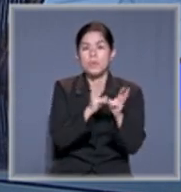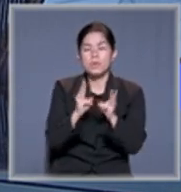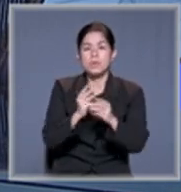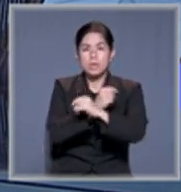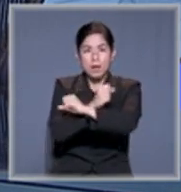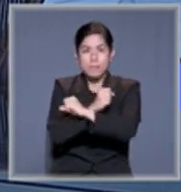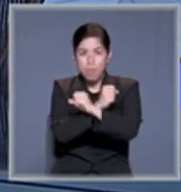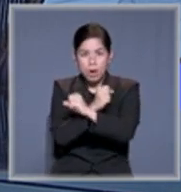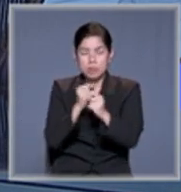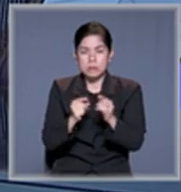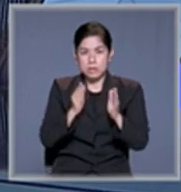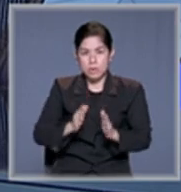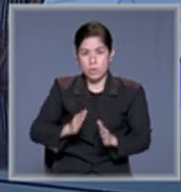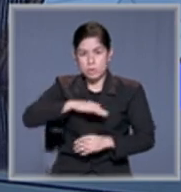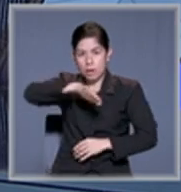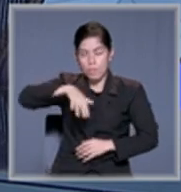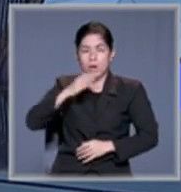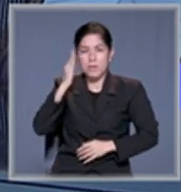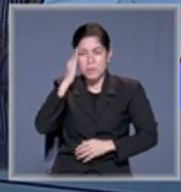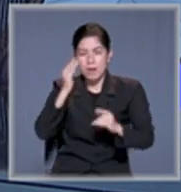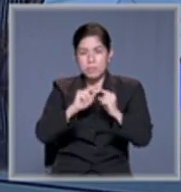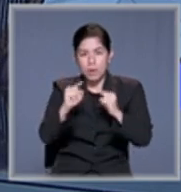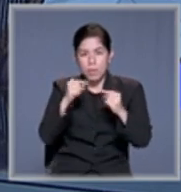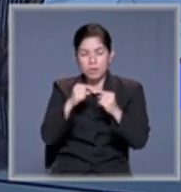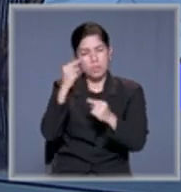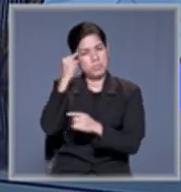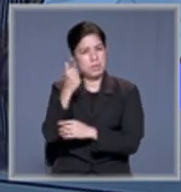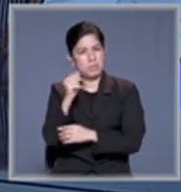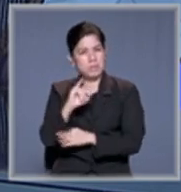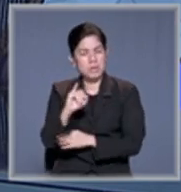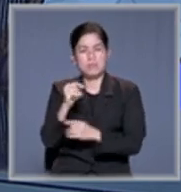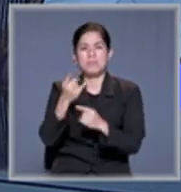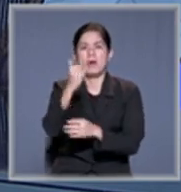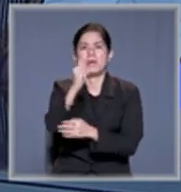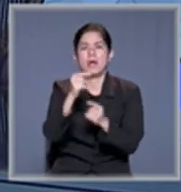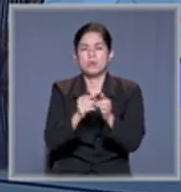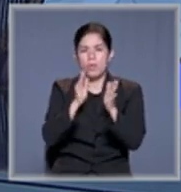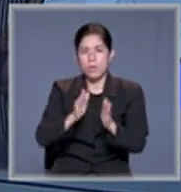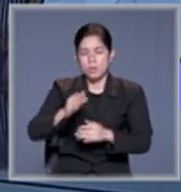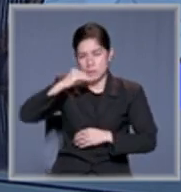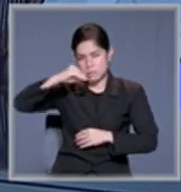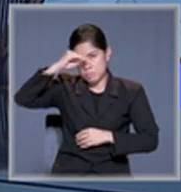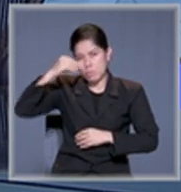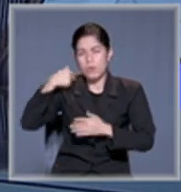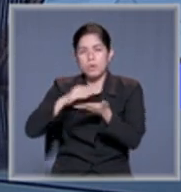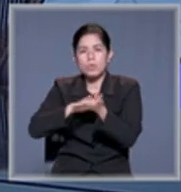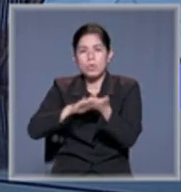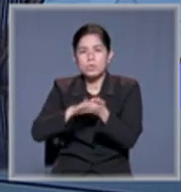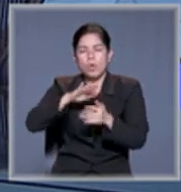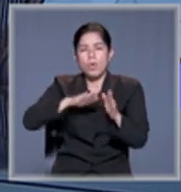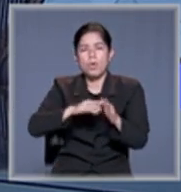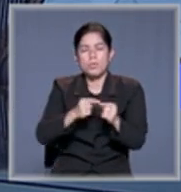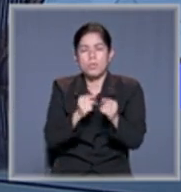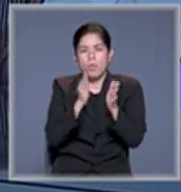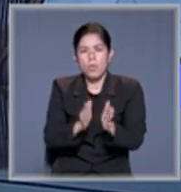องกันที่ทุกคนรับรู้กันไปแล้วแต่ก็อาจจะยังไม่ได้ผลนำมาสู่ตัวเลขของผู้ป่วยที่เพิ่มสูงขึ้นการใช้สื่อที่มี